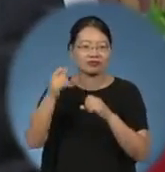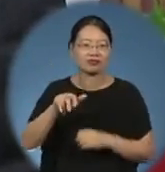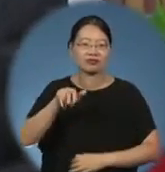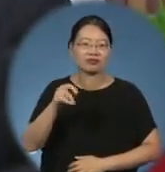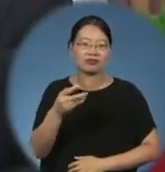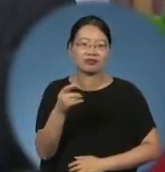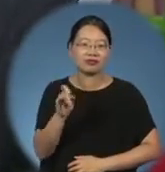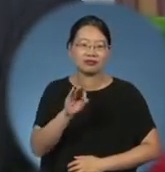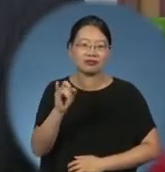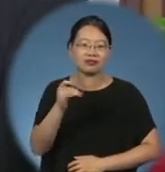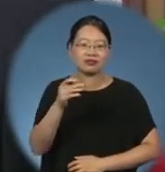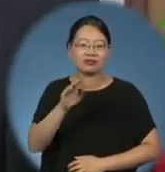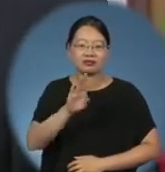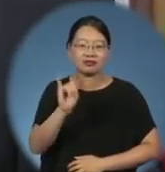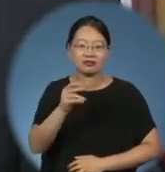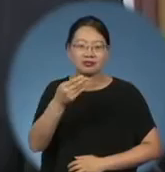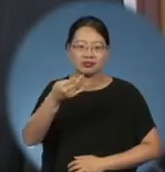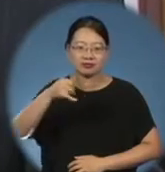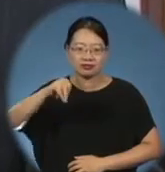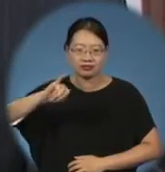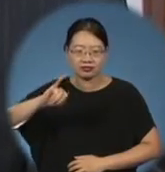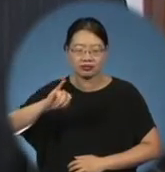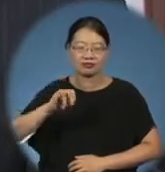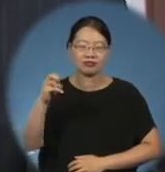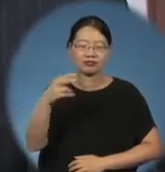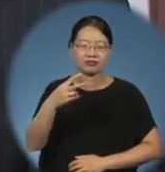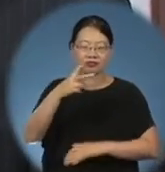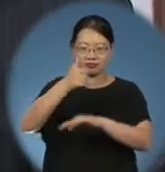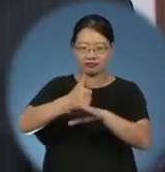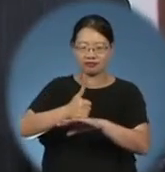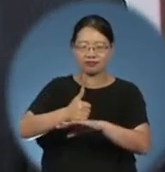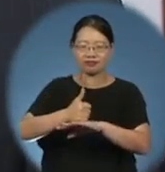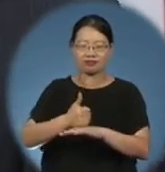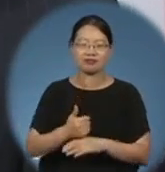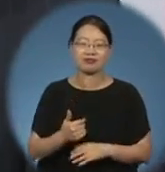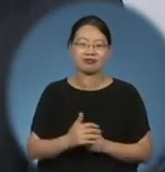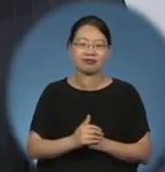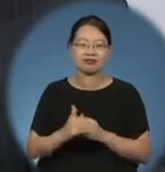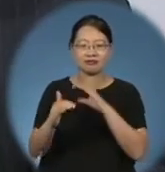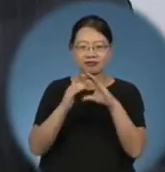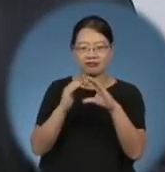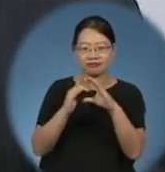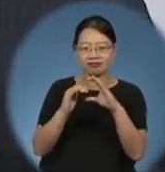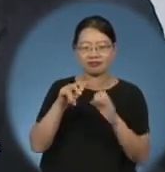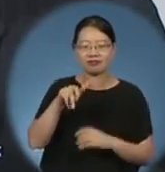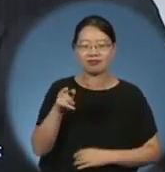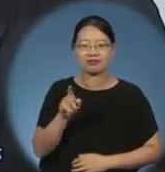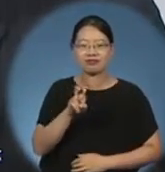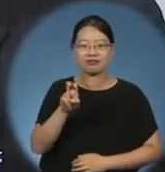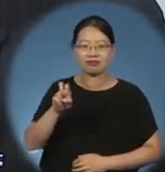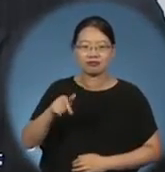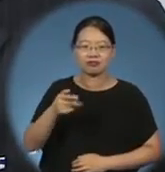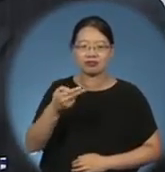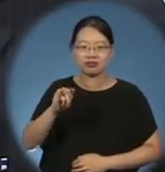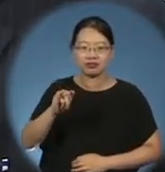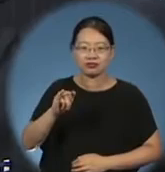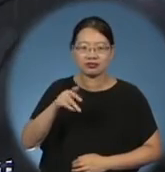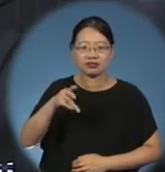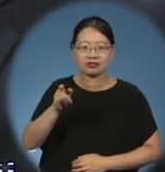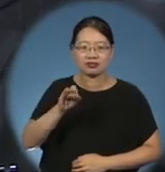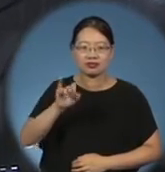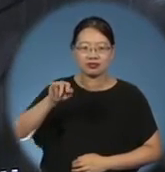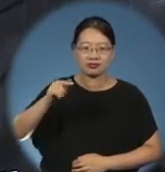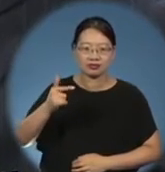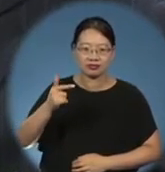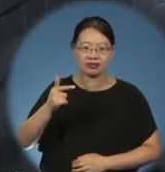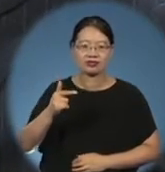tet 예 되게 중요한 같구요 그 다음에 마지막으로는 커뮤니케이션스 소통 농협 통령의 으 이